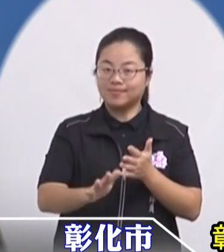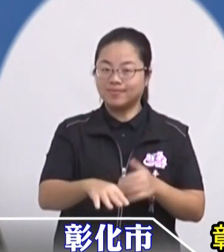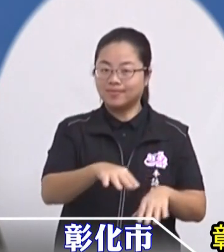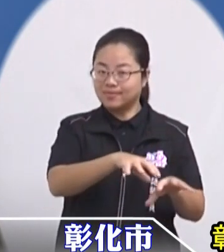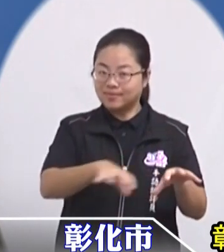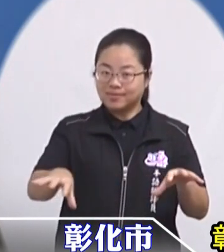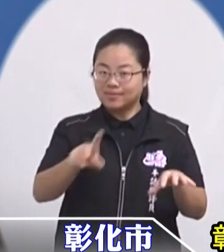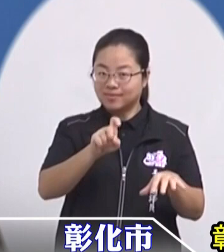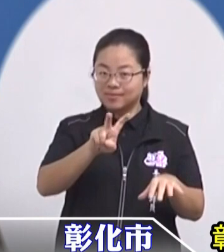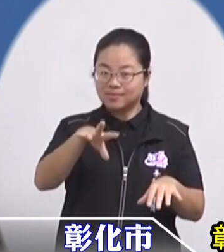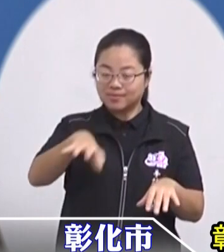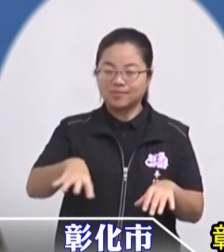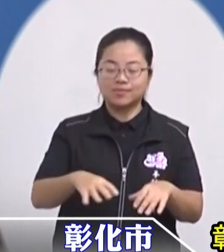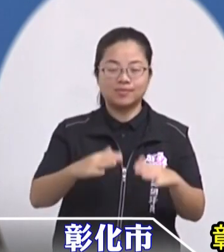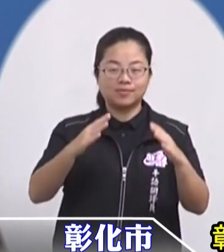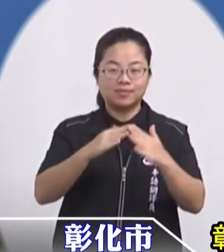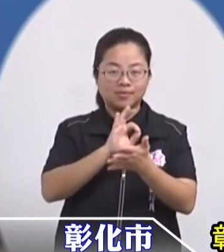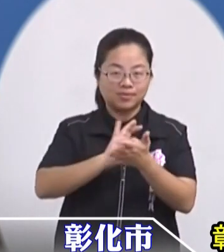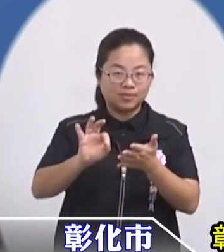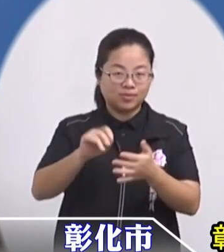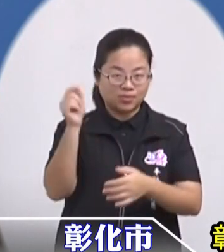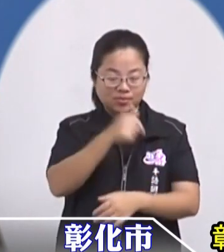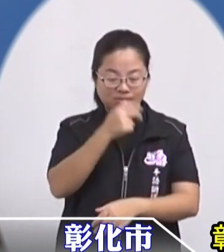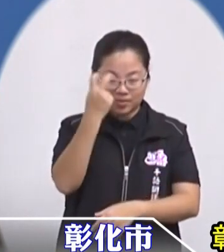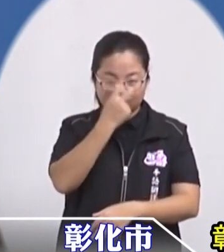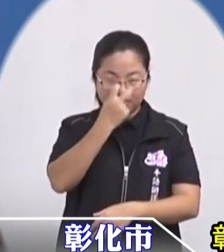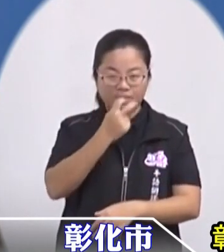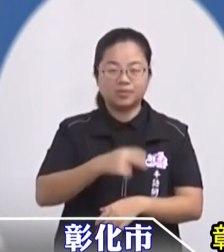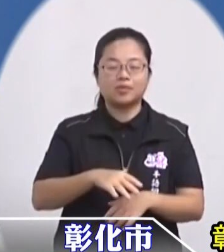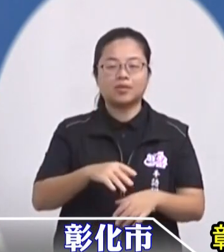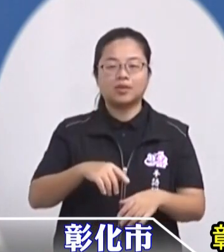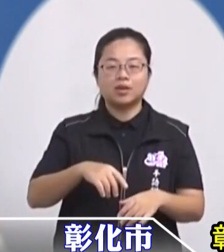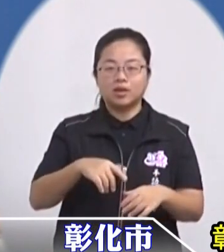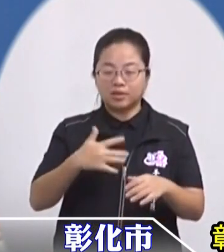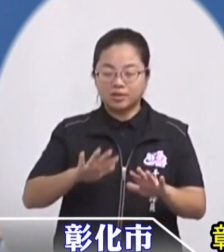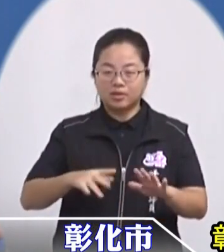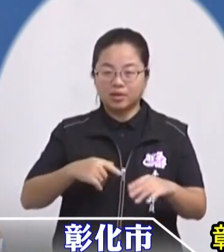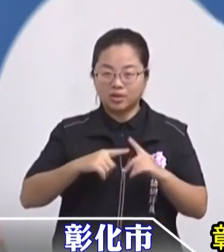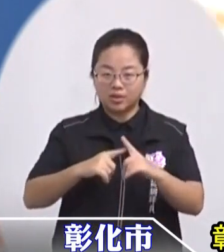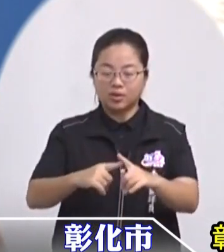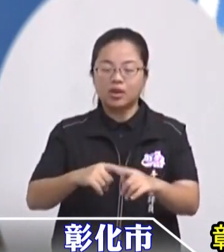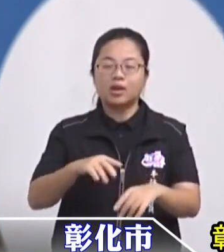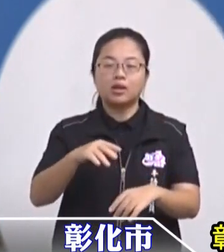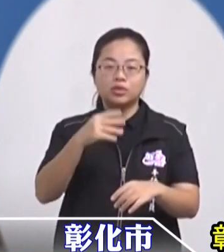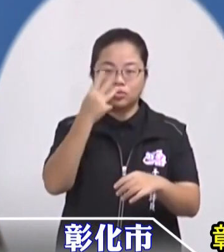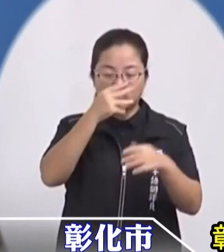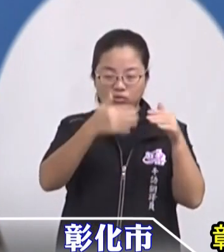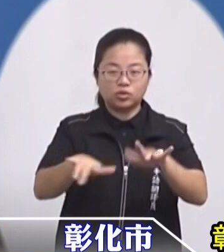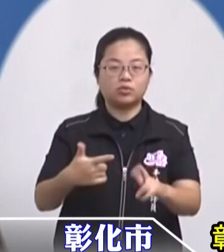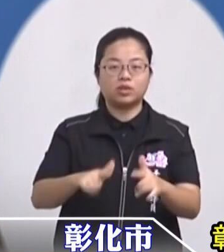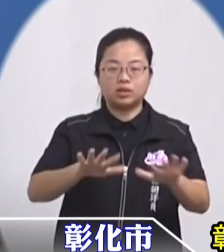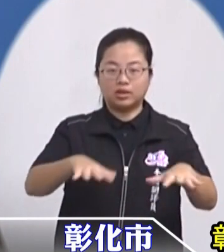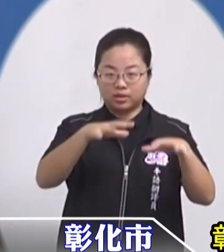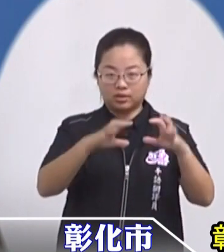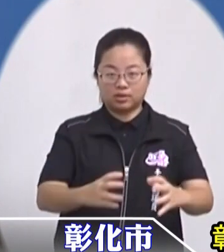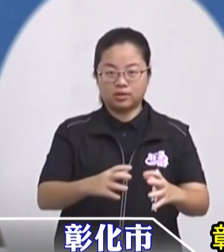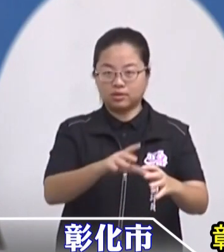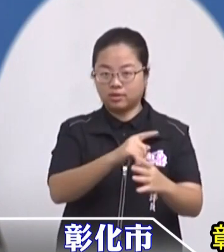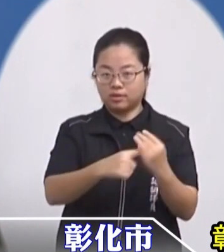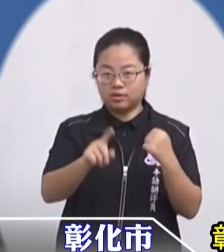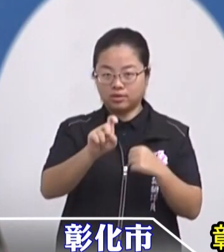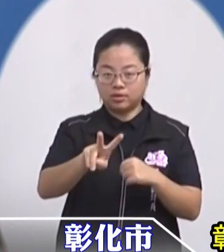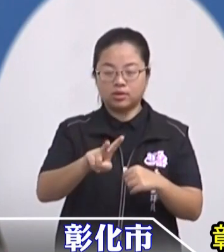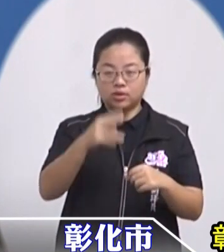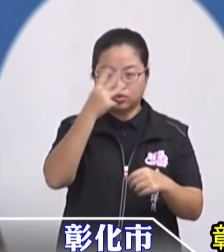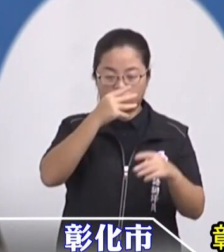12站的家用快筛咨询站了哈，你不是走到秀传，我们现在总共为大家开了12个，包括在彰化市、